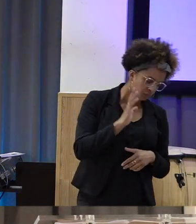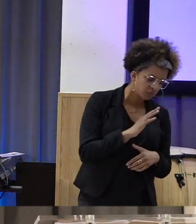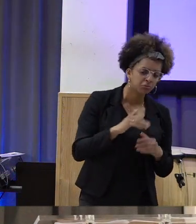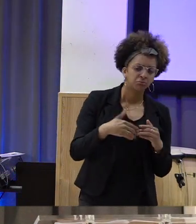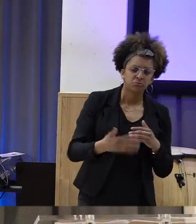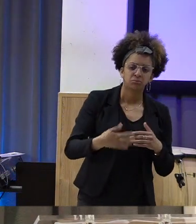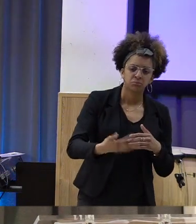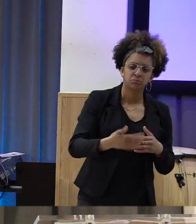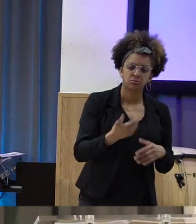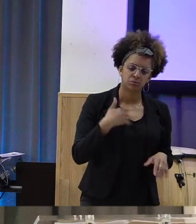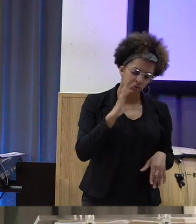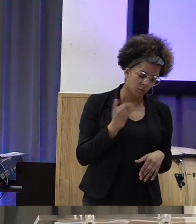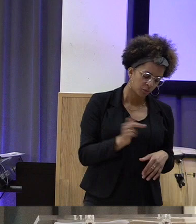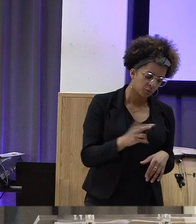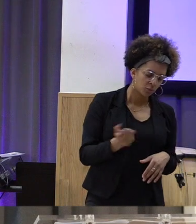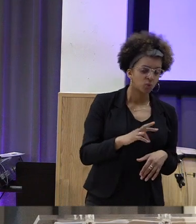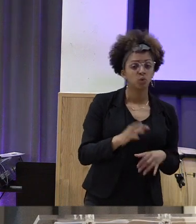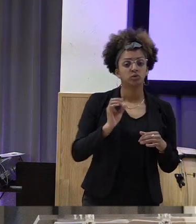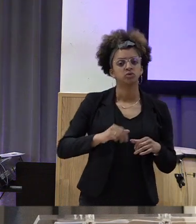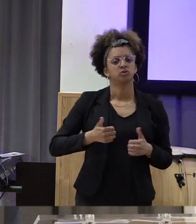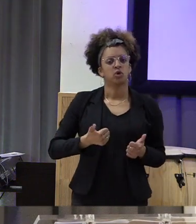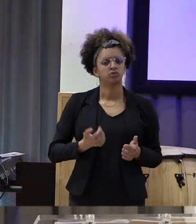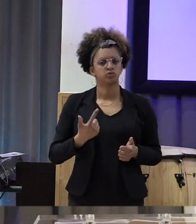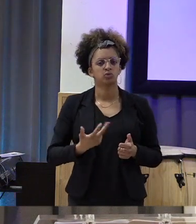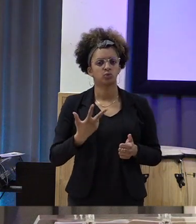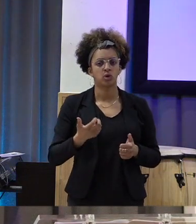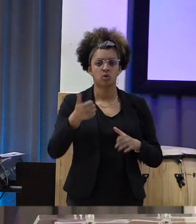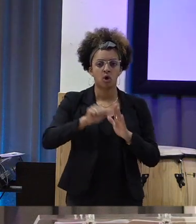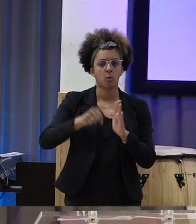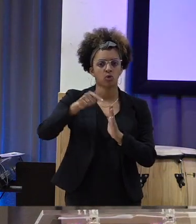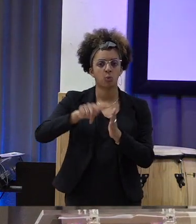que le temps passe complètement.